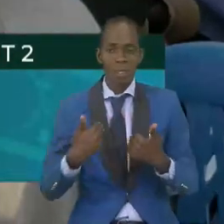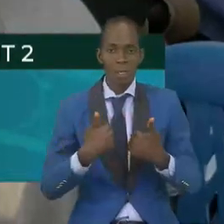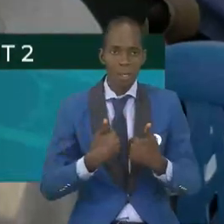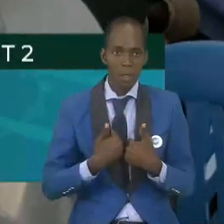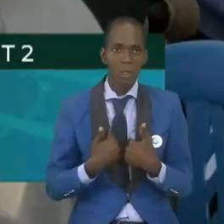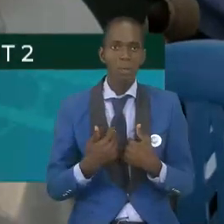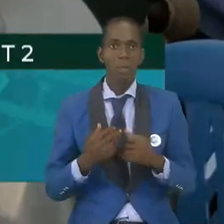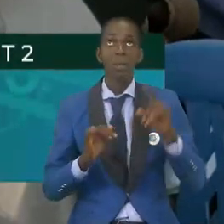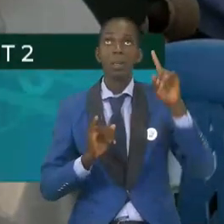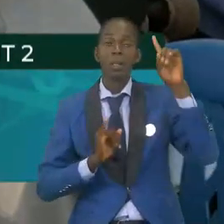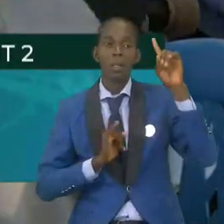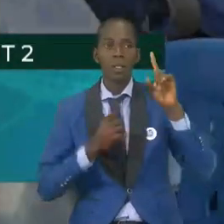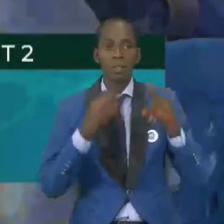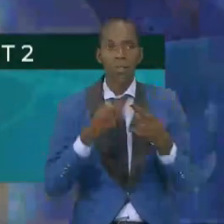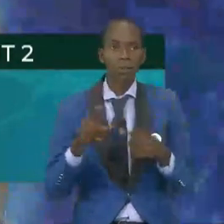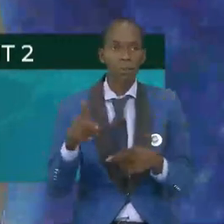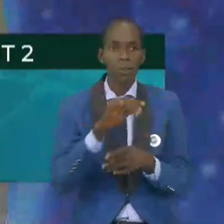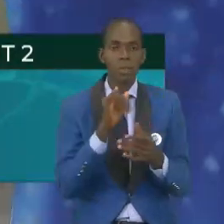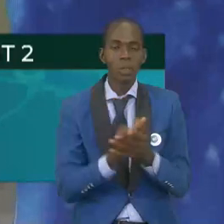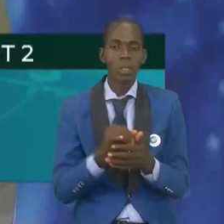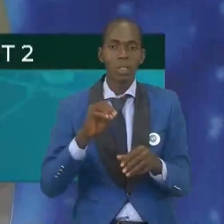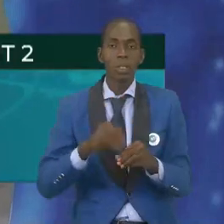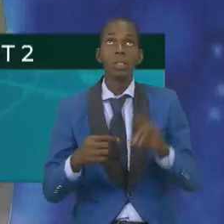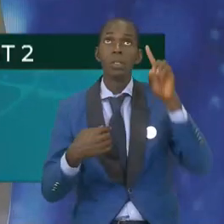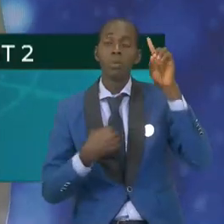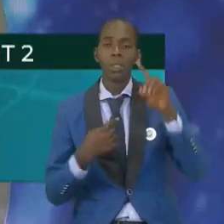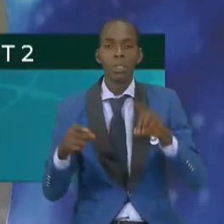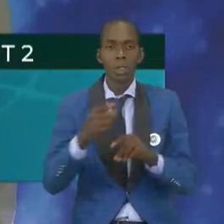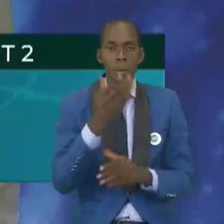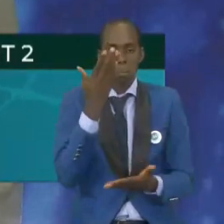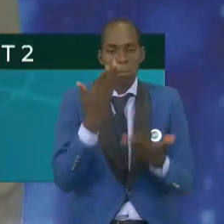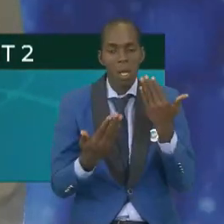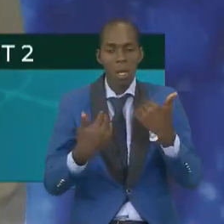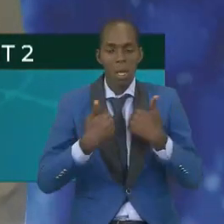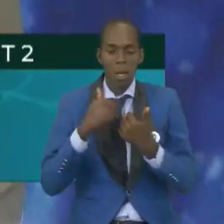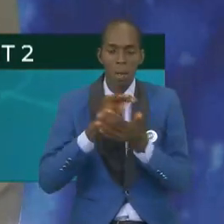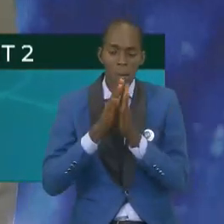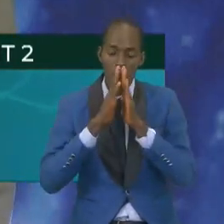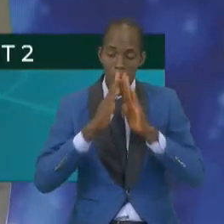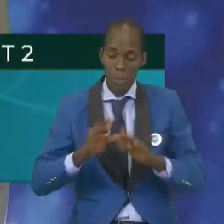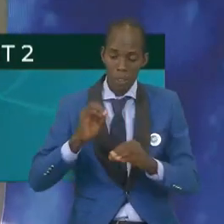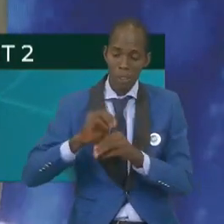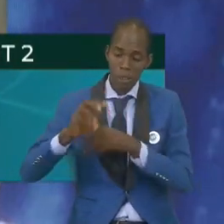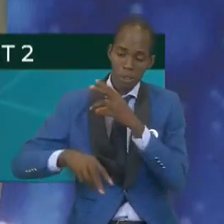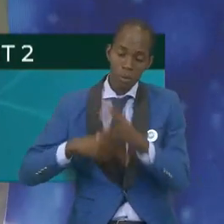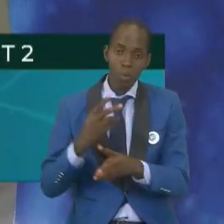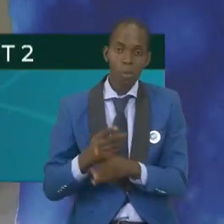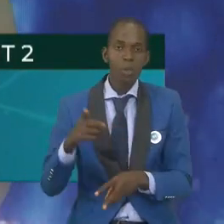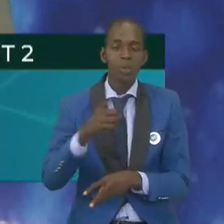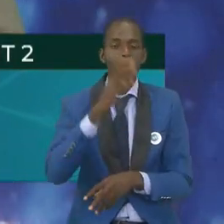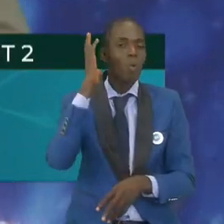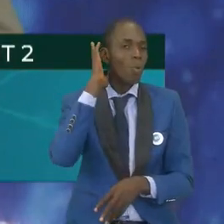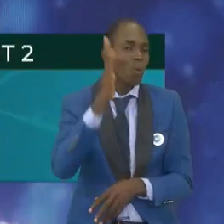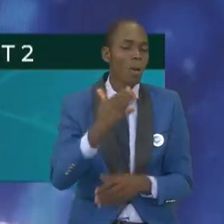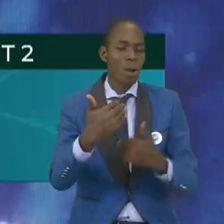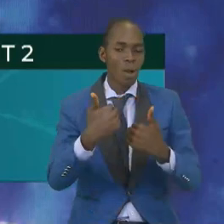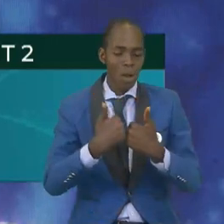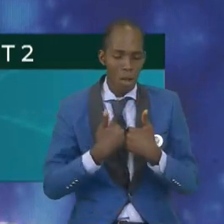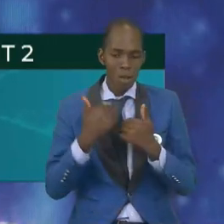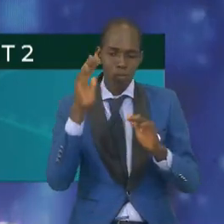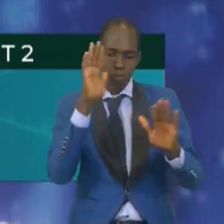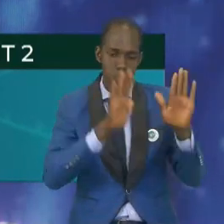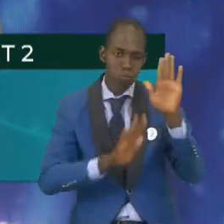verset 33, dit: Je vous ai dit ces choses, afin que vous ayez la paix en moi.